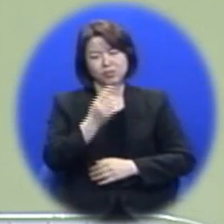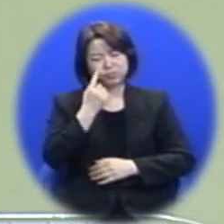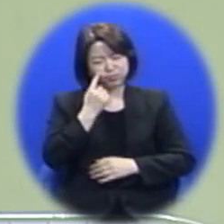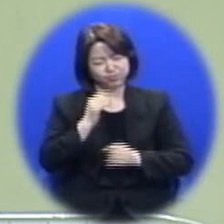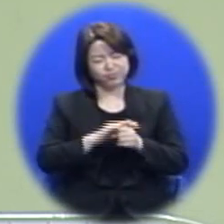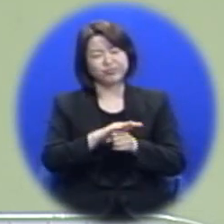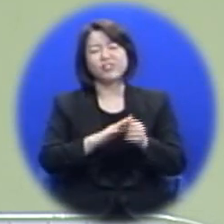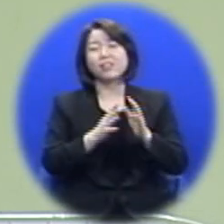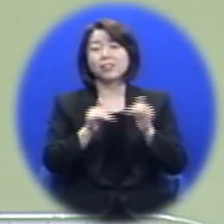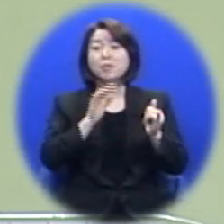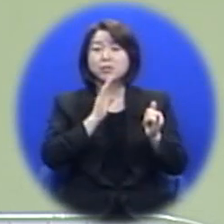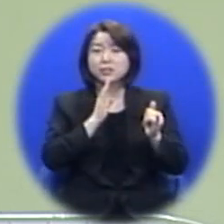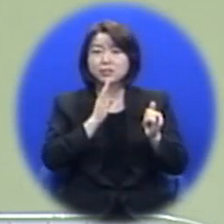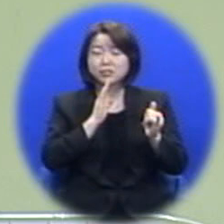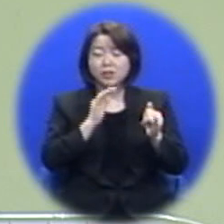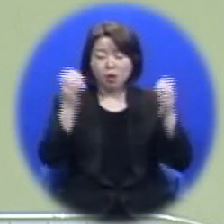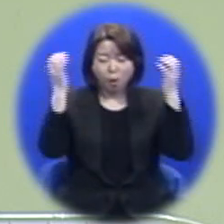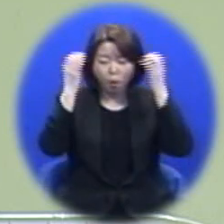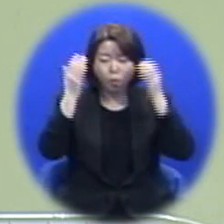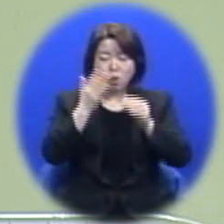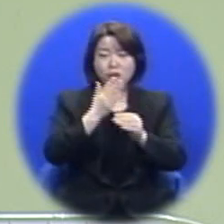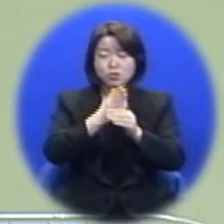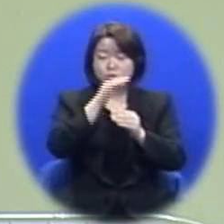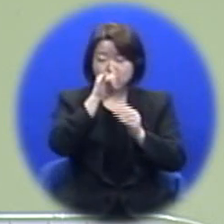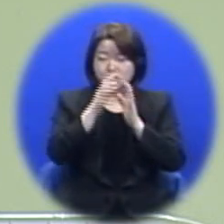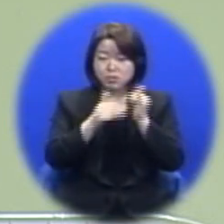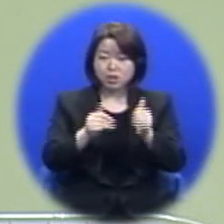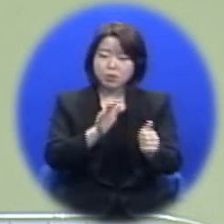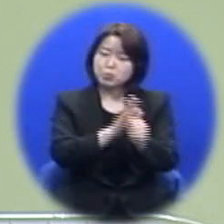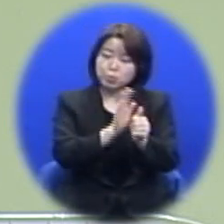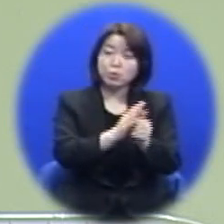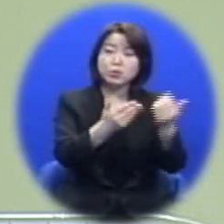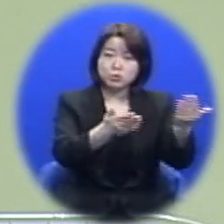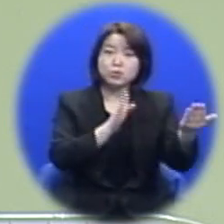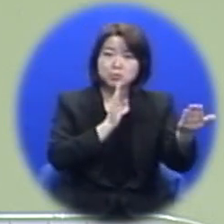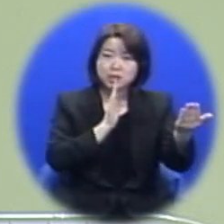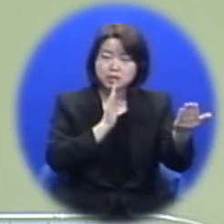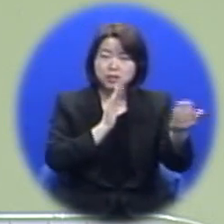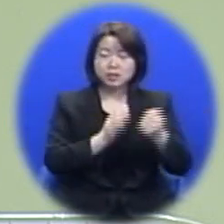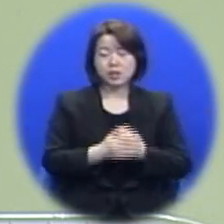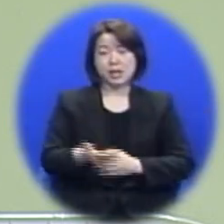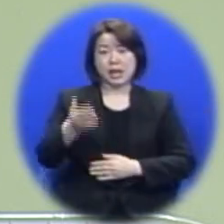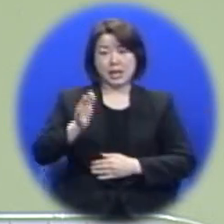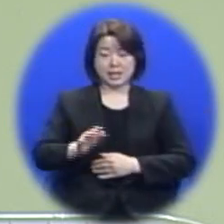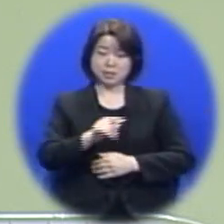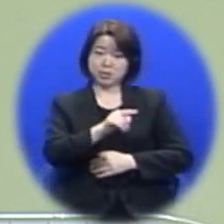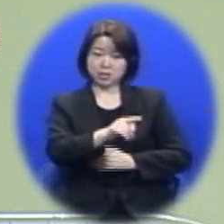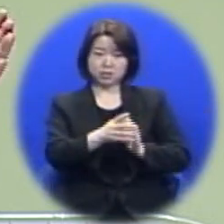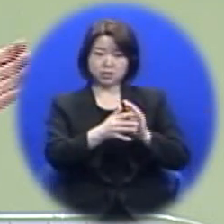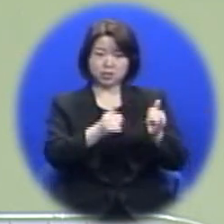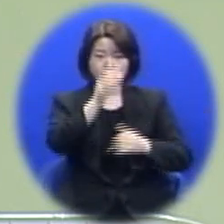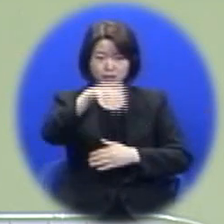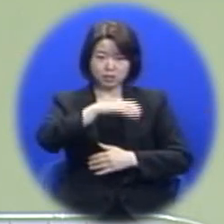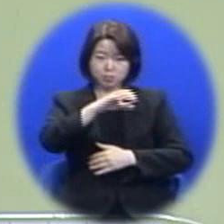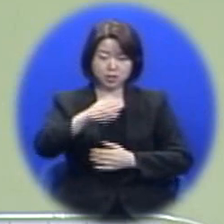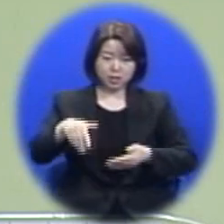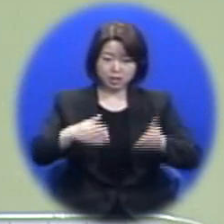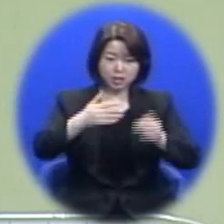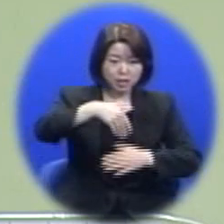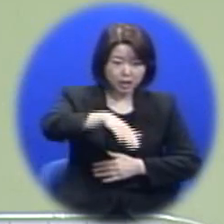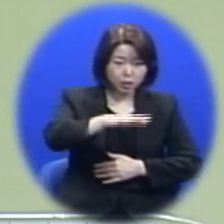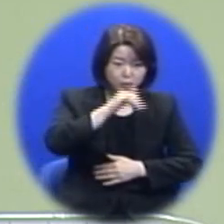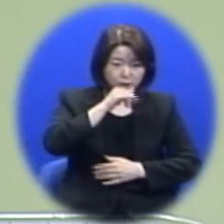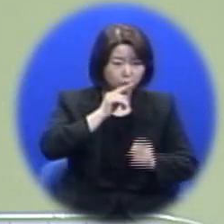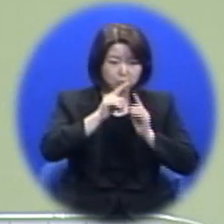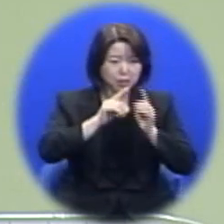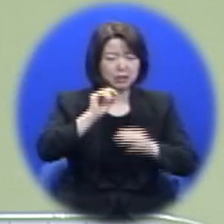합니다 고난 중에 있는 사람은 도와 드려야 되기도 합니다 그러나 그 사람을 십자가의 길을 가고 있다고 말할 수는